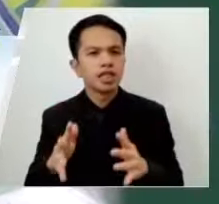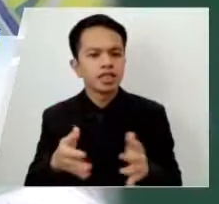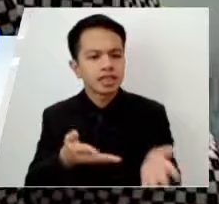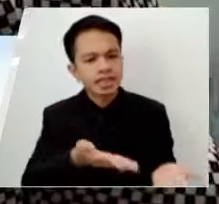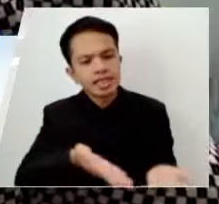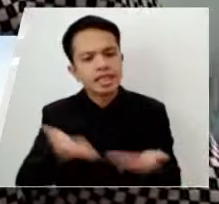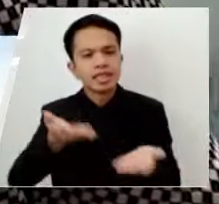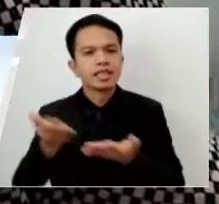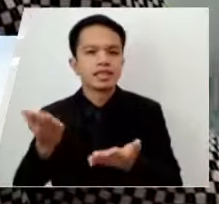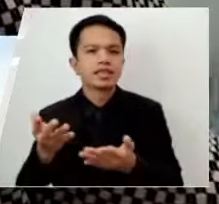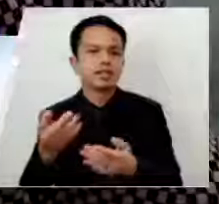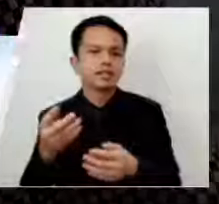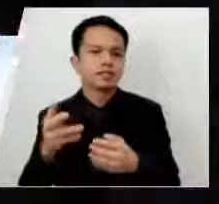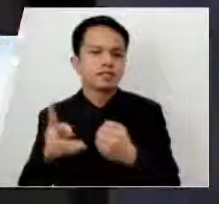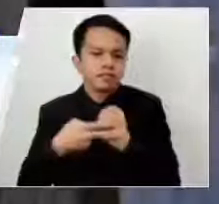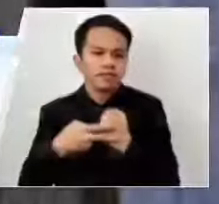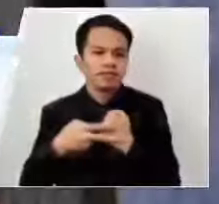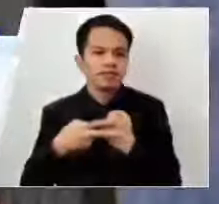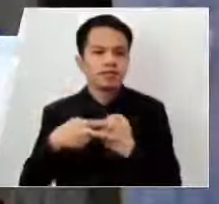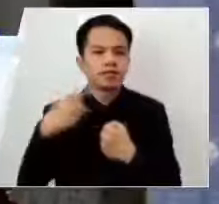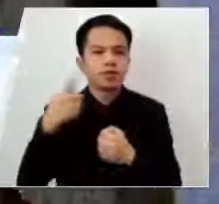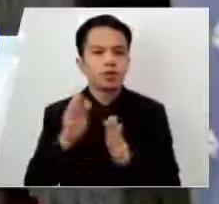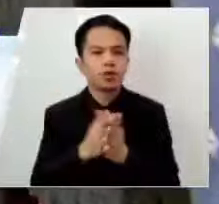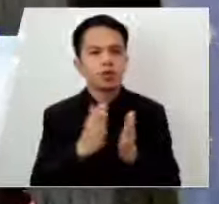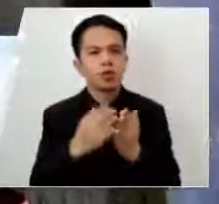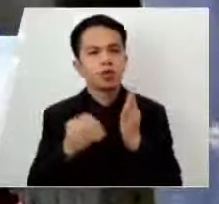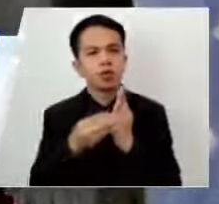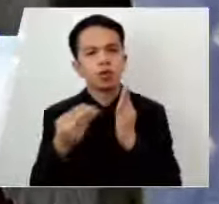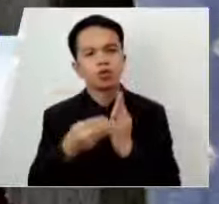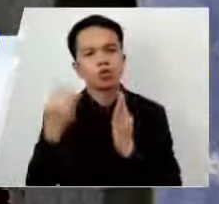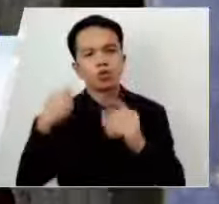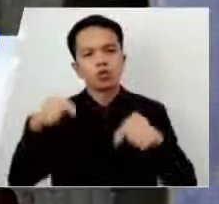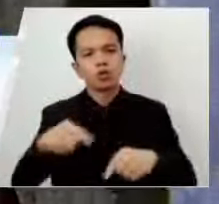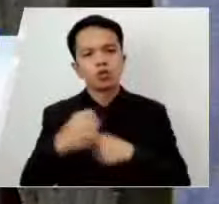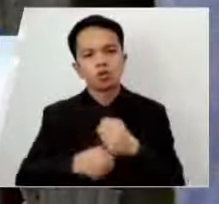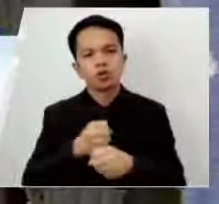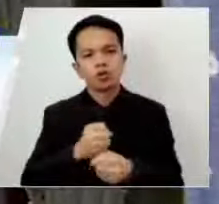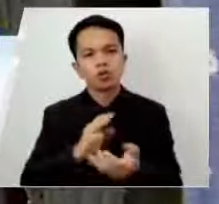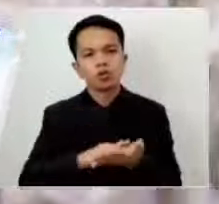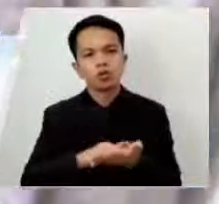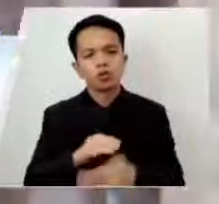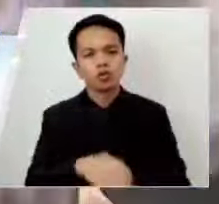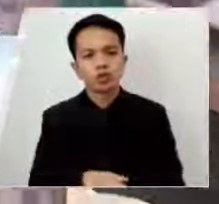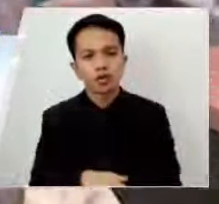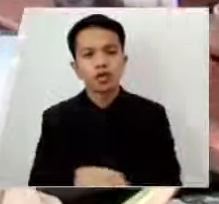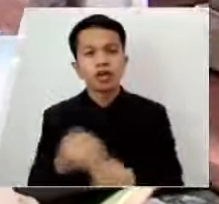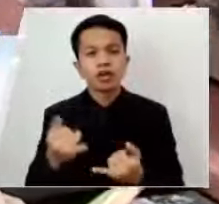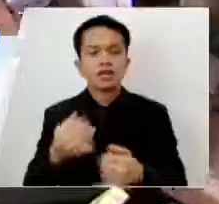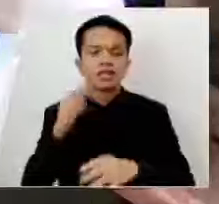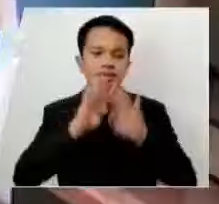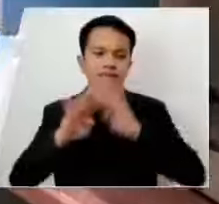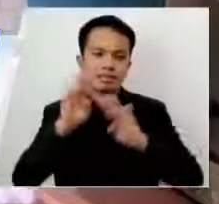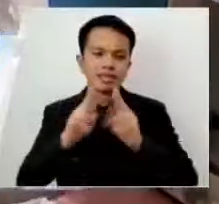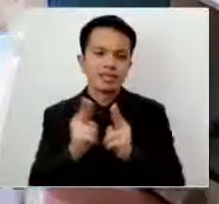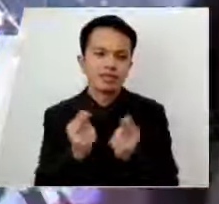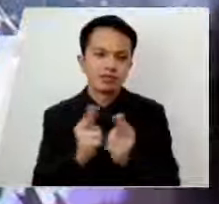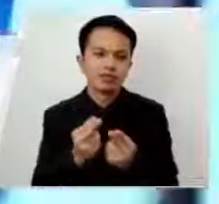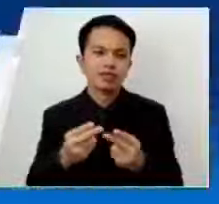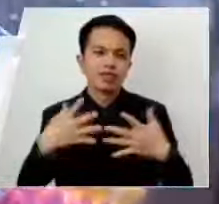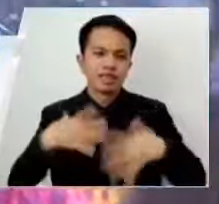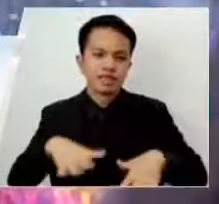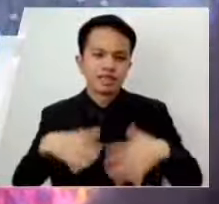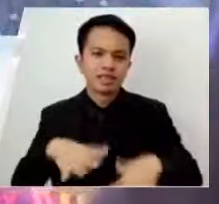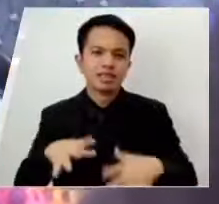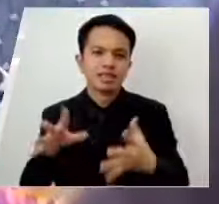nila for this school year. Problema rin ng ilang estudyanteng gaya ni JC ang mga notebook at uniforme niyang binaha. Wala,